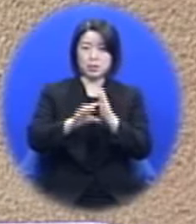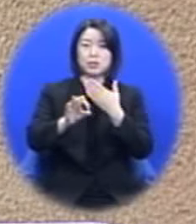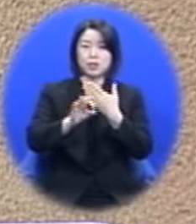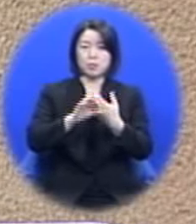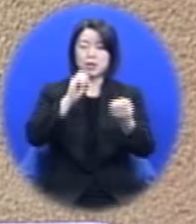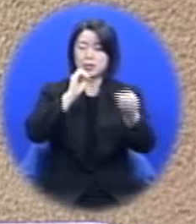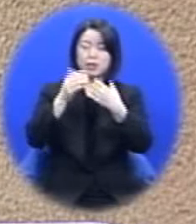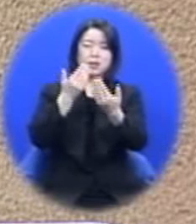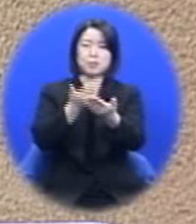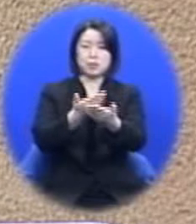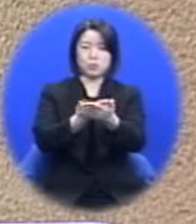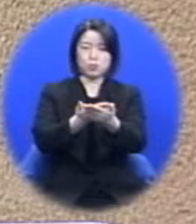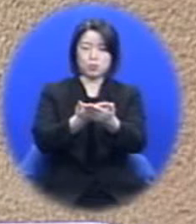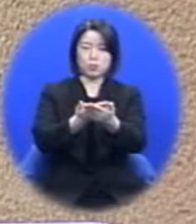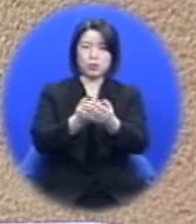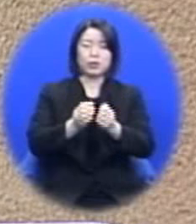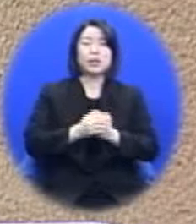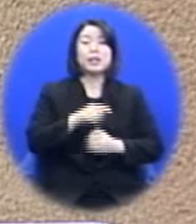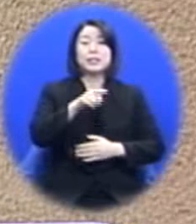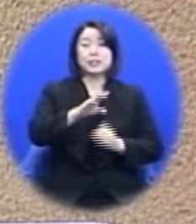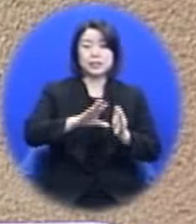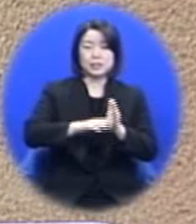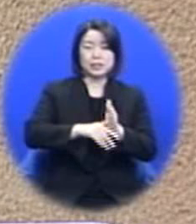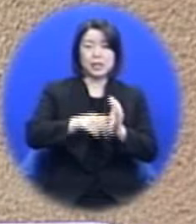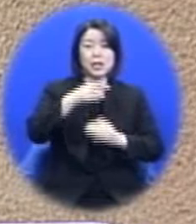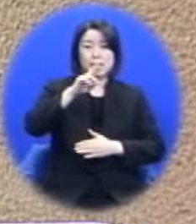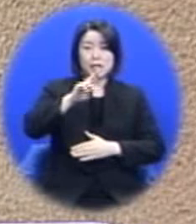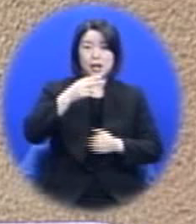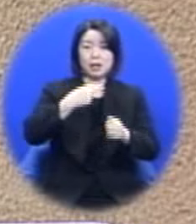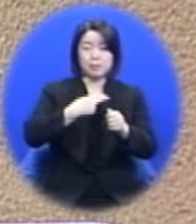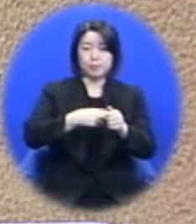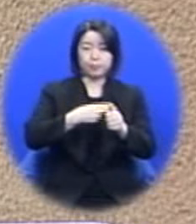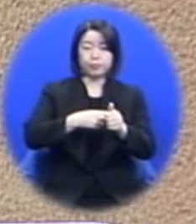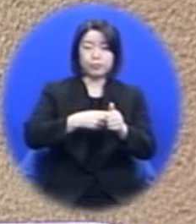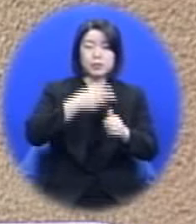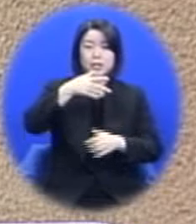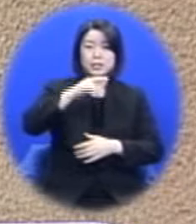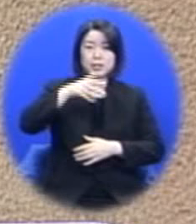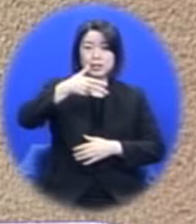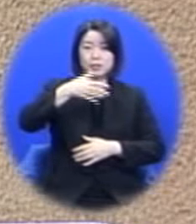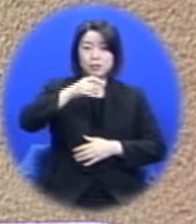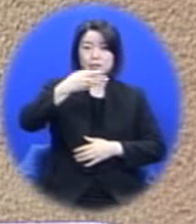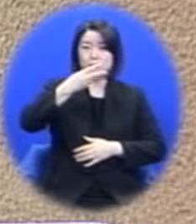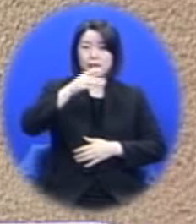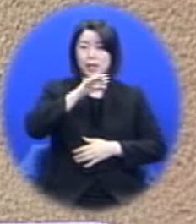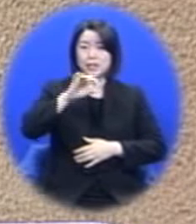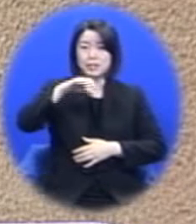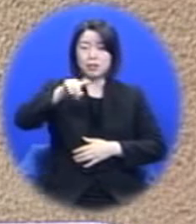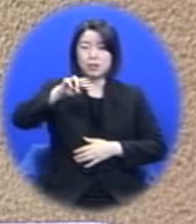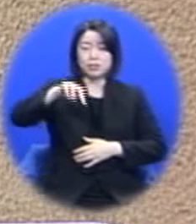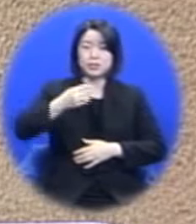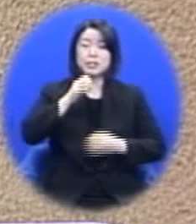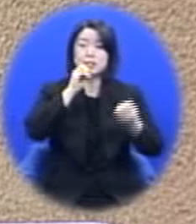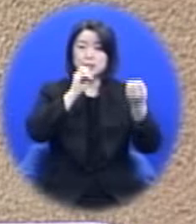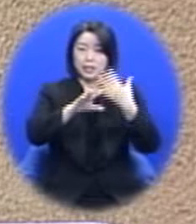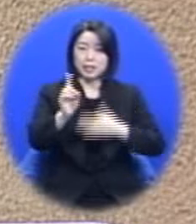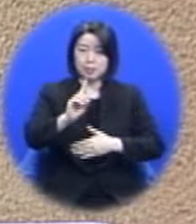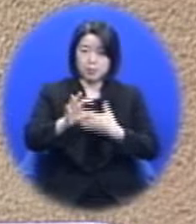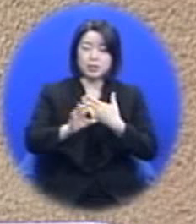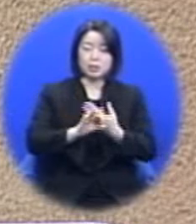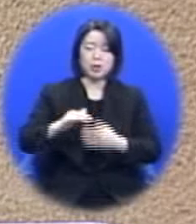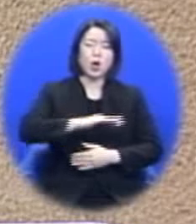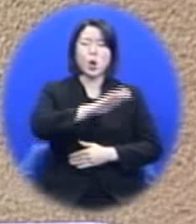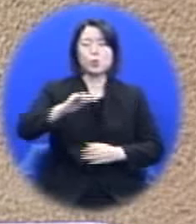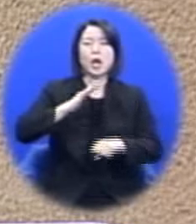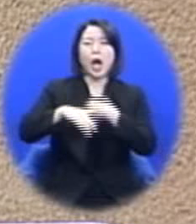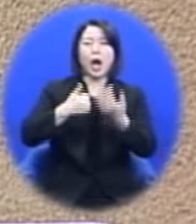대답해달라고. 그때 이 라비 제코라이어스가 그런 대답을 했습니다. 우리가 하나님으로부터 받은